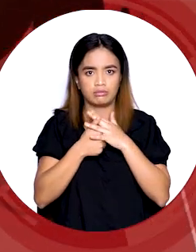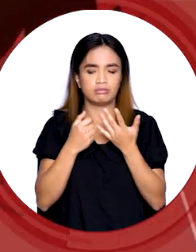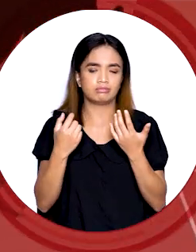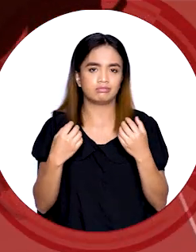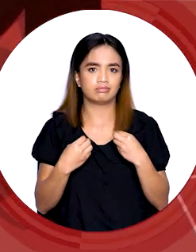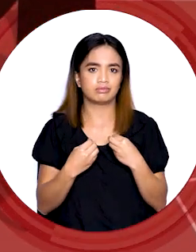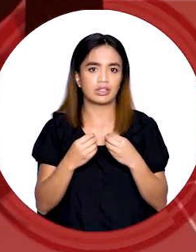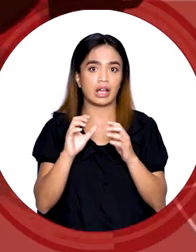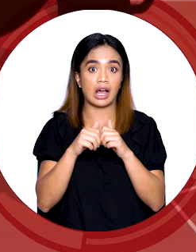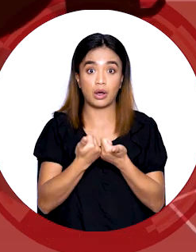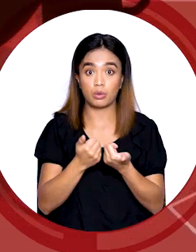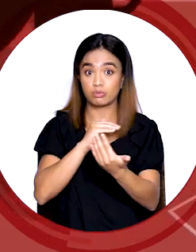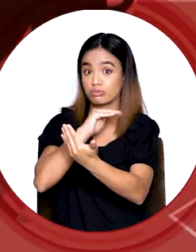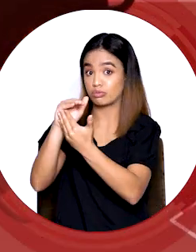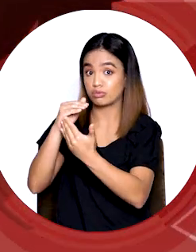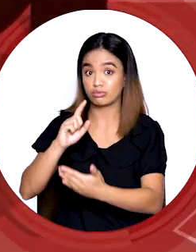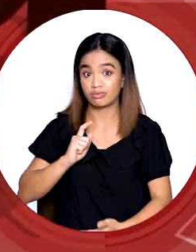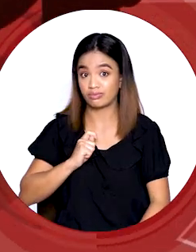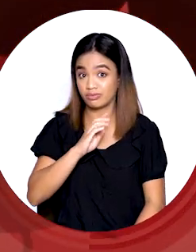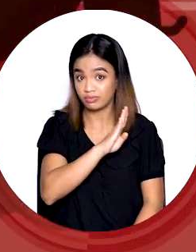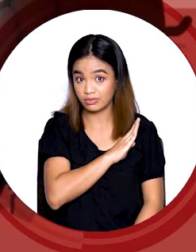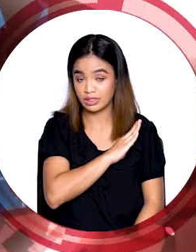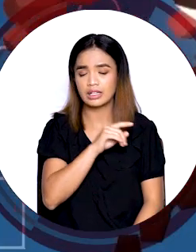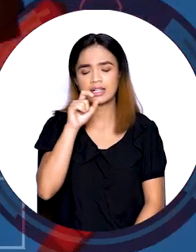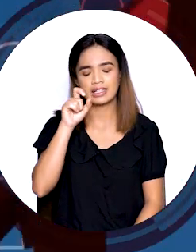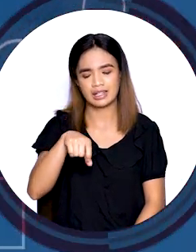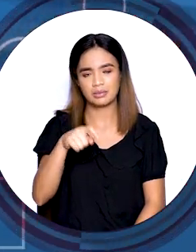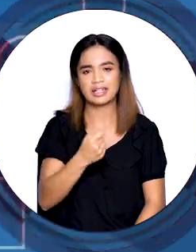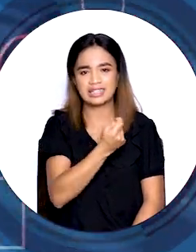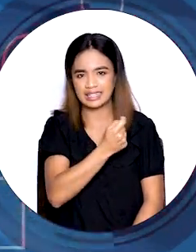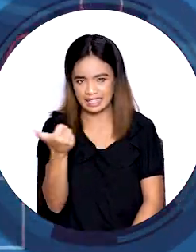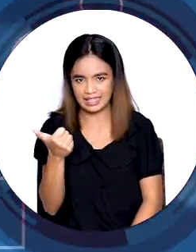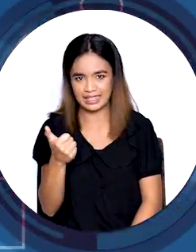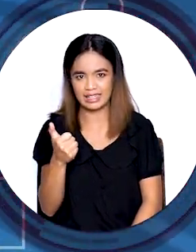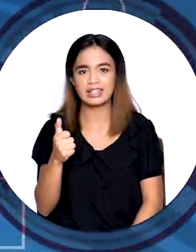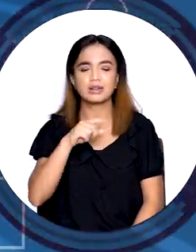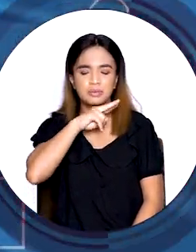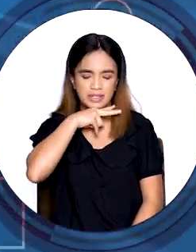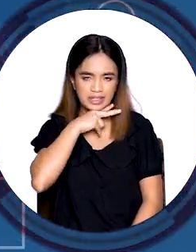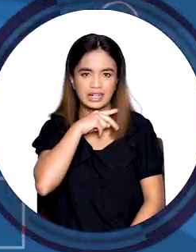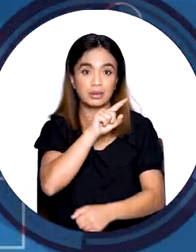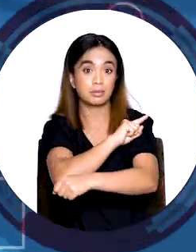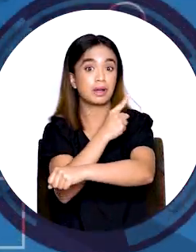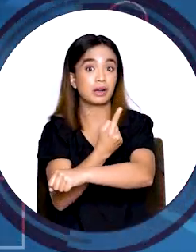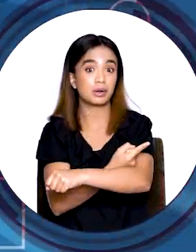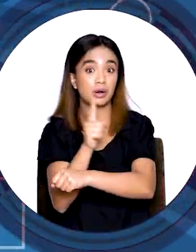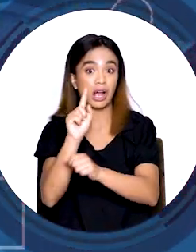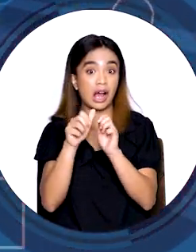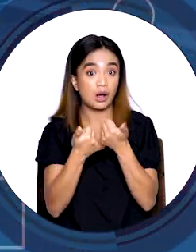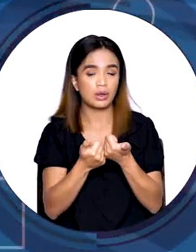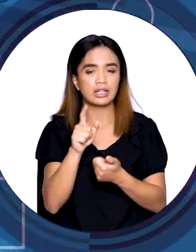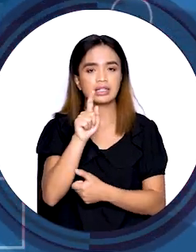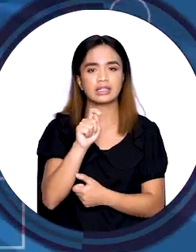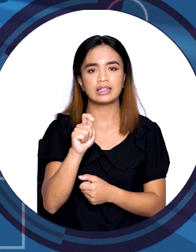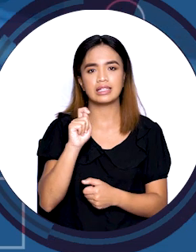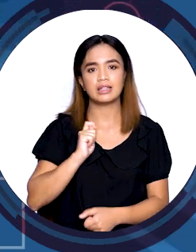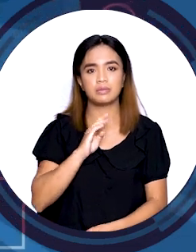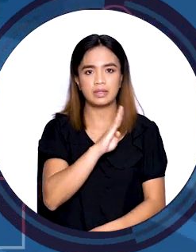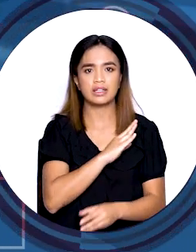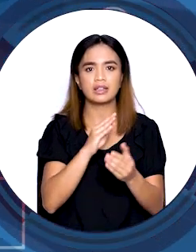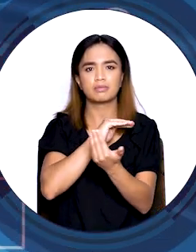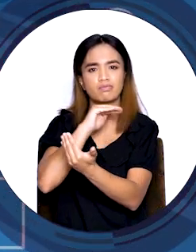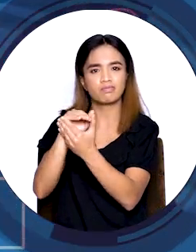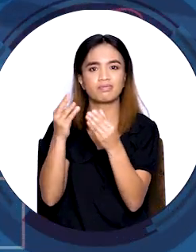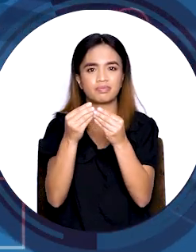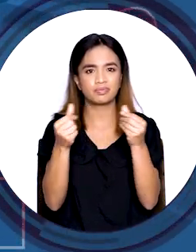bakterya. Kaya para maiwasan ang sakit na TB, magtanggal bacteria power ng TB Preventive